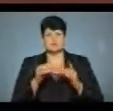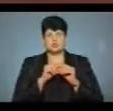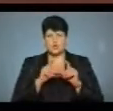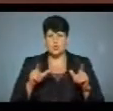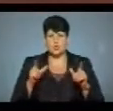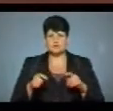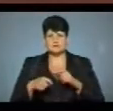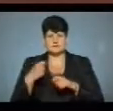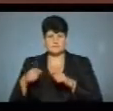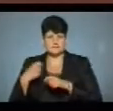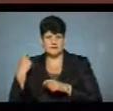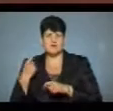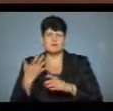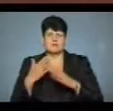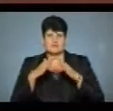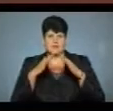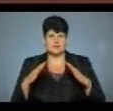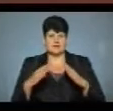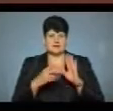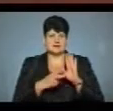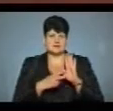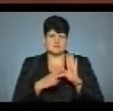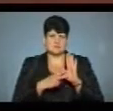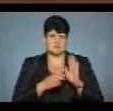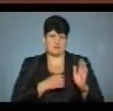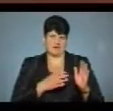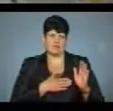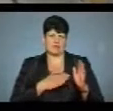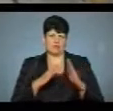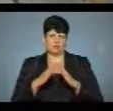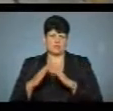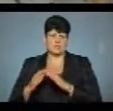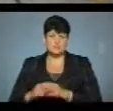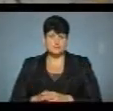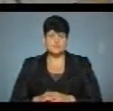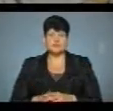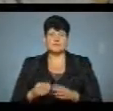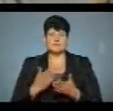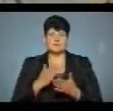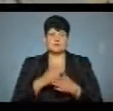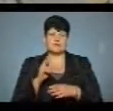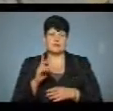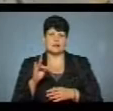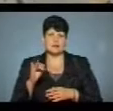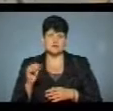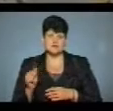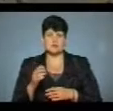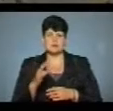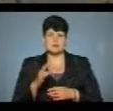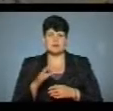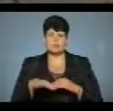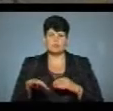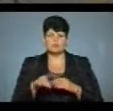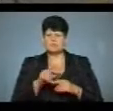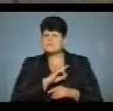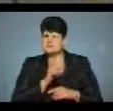дахи 7 приватних будинків. Ірина Терлюк розповість більше. Ми знаходимося на вулиці Кирнички, на подвір'ї Надії Шкабар. Тут